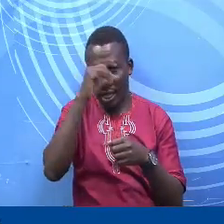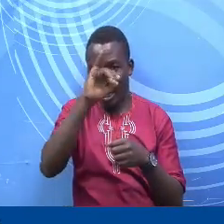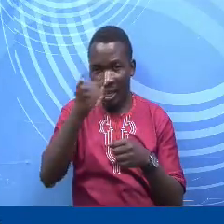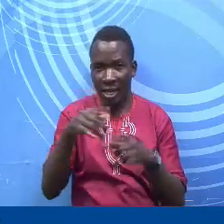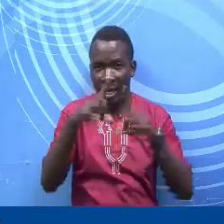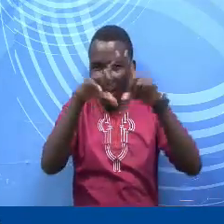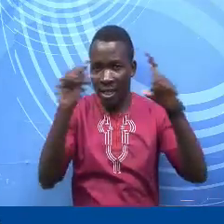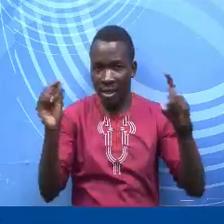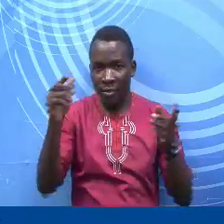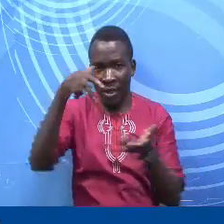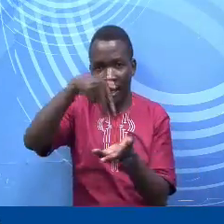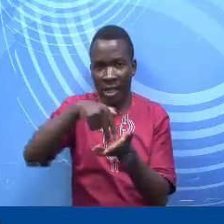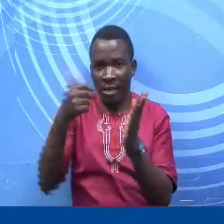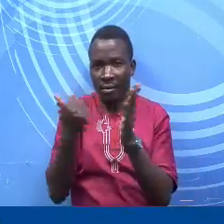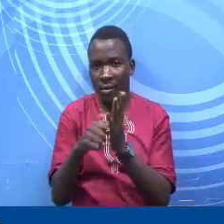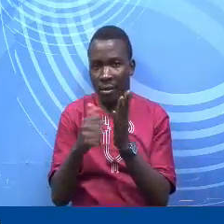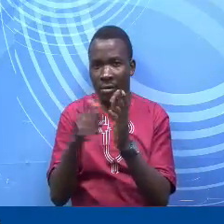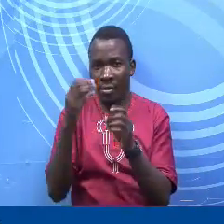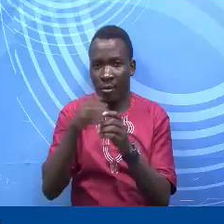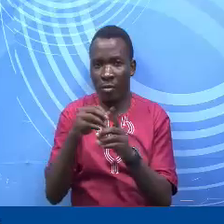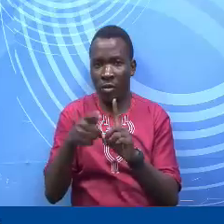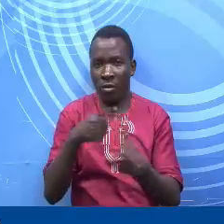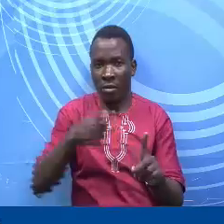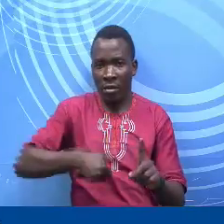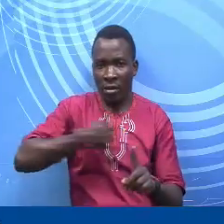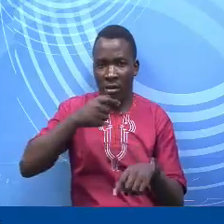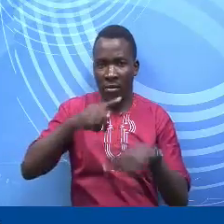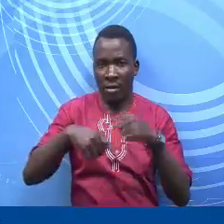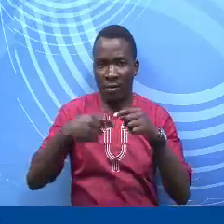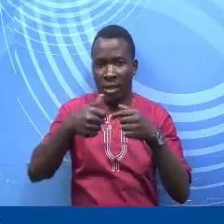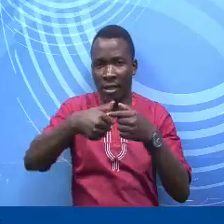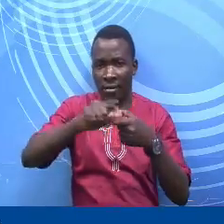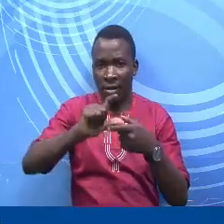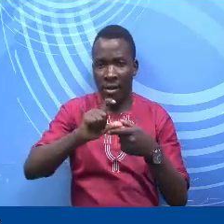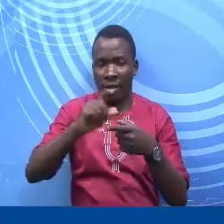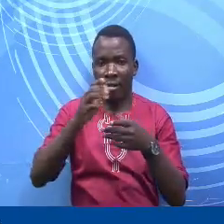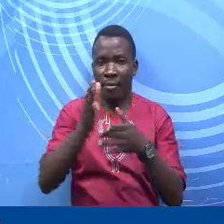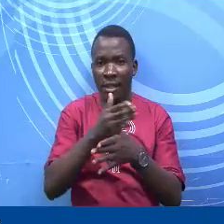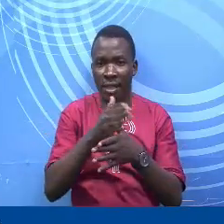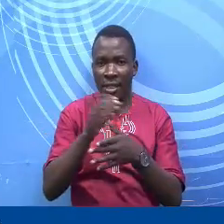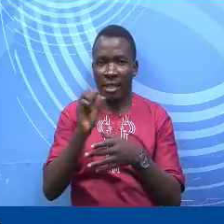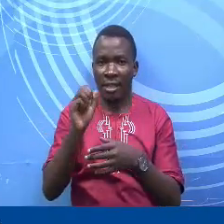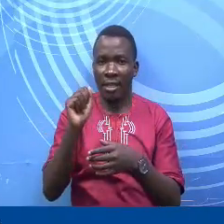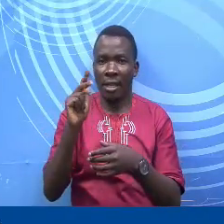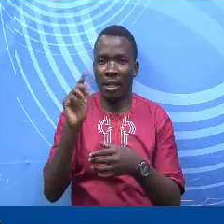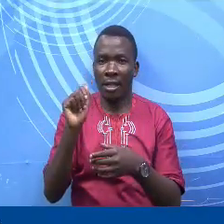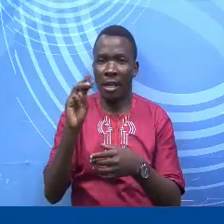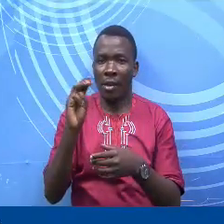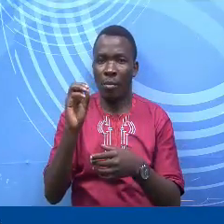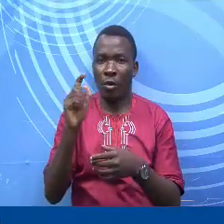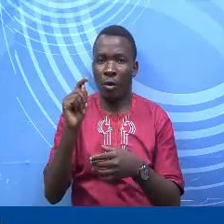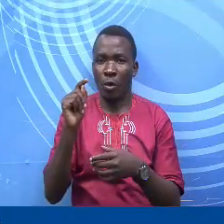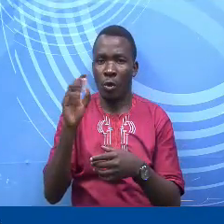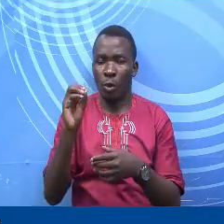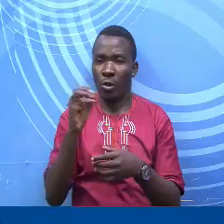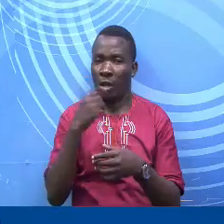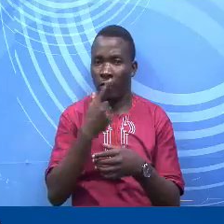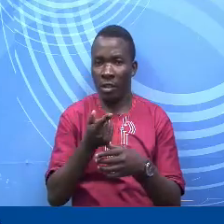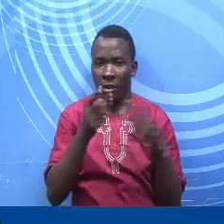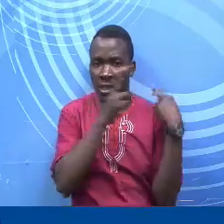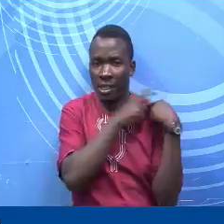ibyo kwiyahura bikomeje kwiyongera. Mu kiganiro n'abanyamakuru Ministre Sakamoto yavuze ko mu nshingano z'ingenzi yahawe